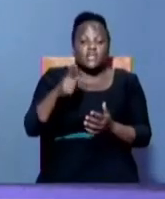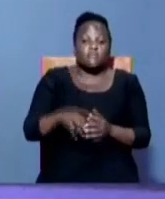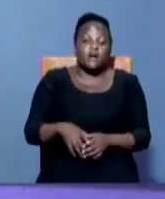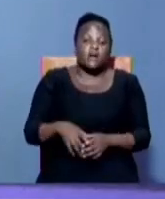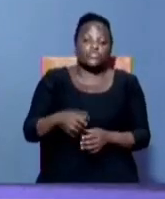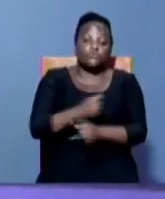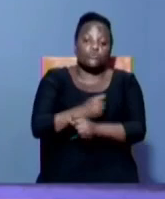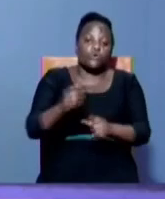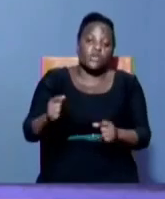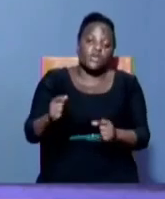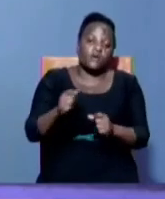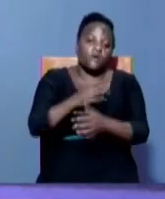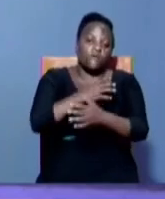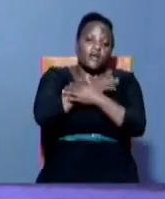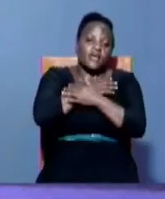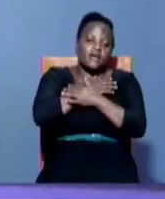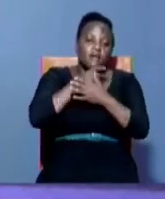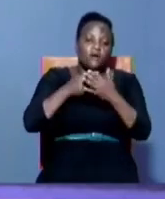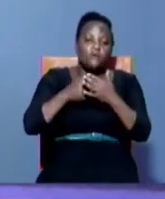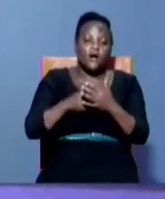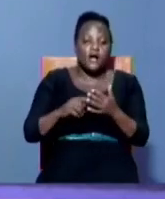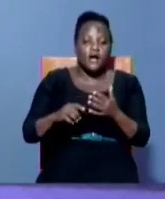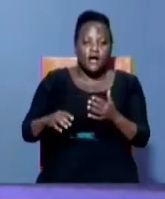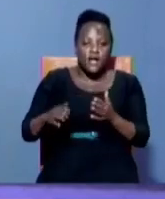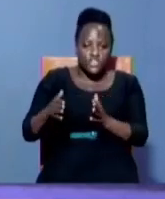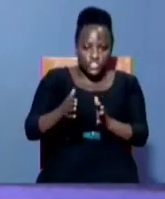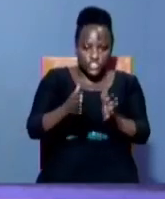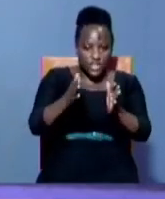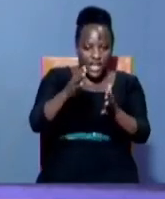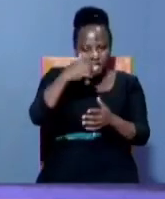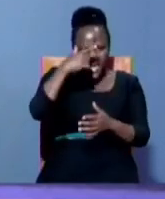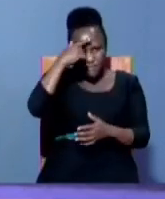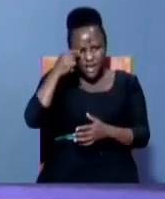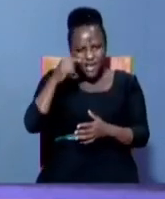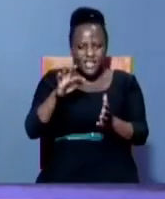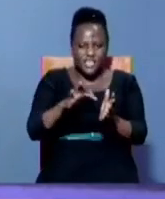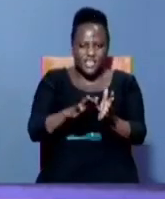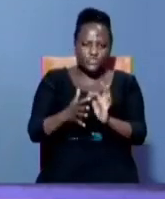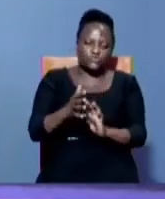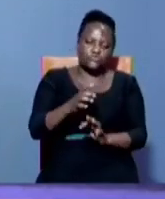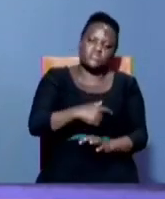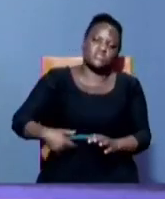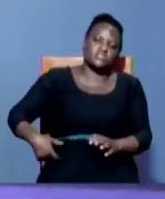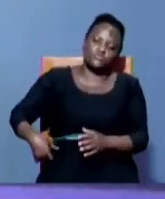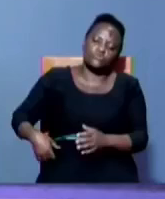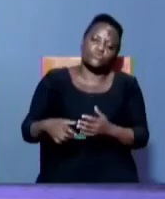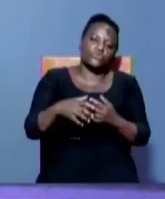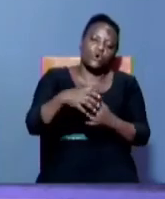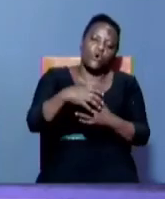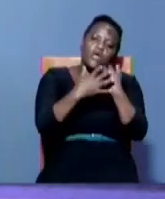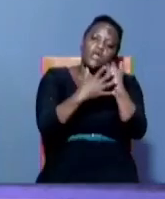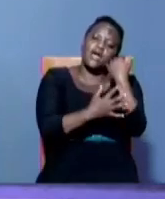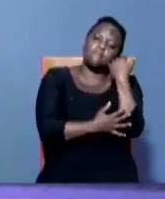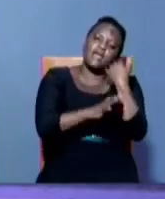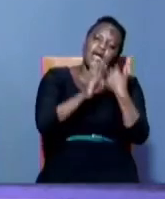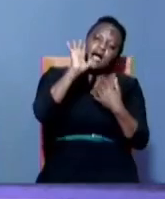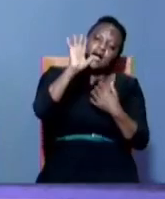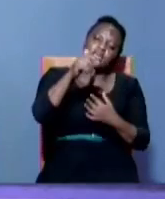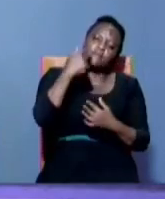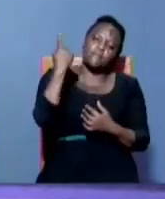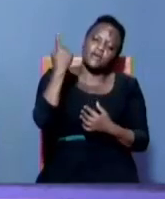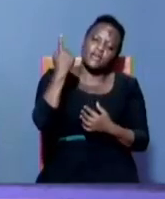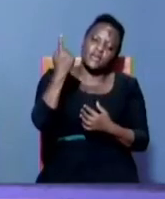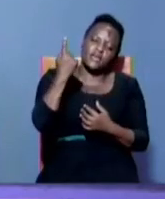kwa njia ya imani katika Yesu Kristo. Maana ndio damu yake pekee inayomiminwa pale juu ya kiti